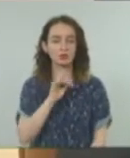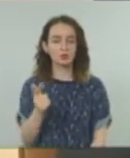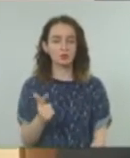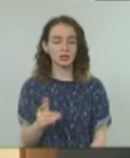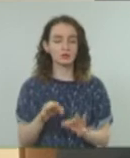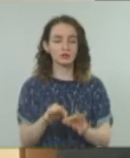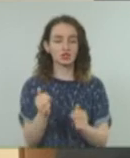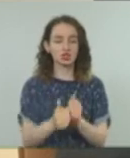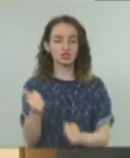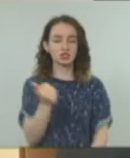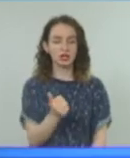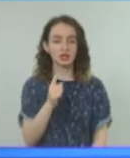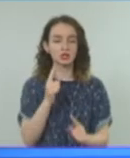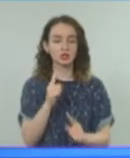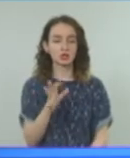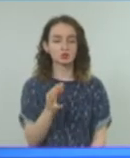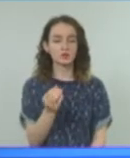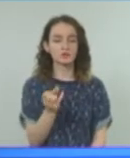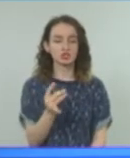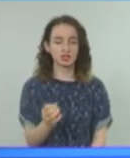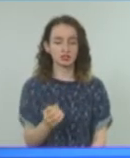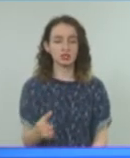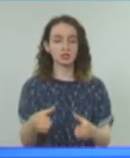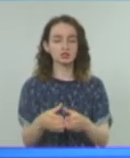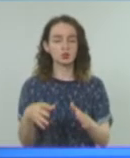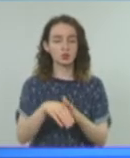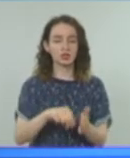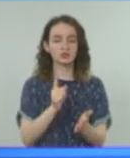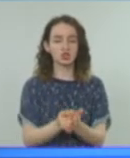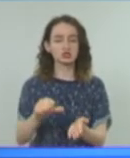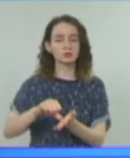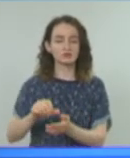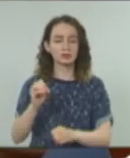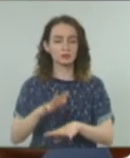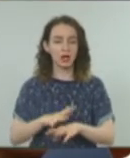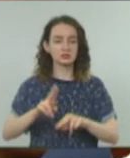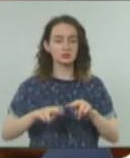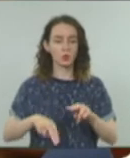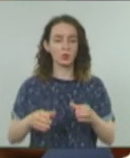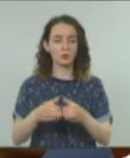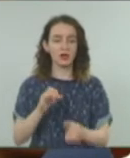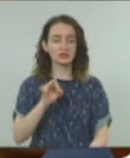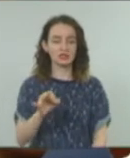проводить еженедельные совещания. В состав штаба должны войти представители банков, стройкомпаний и